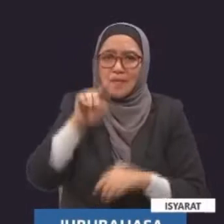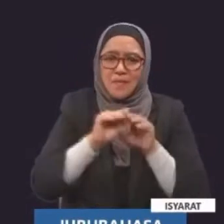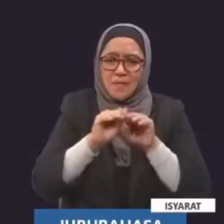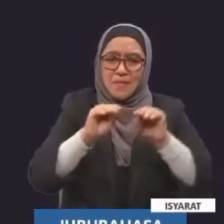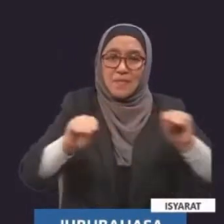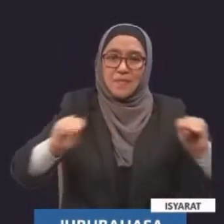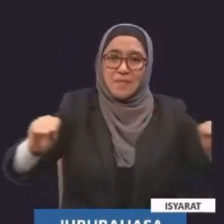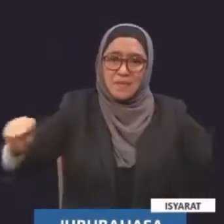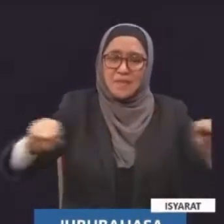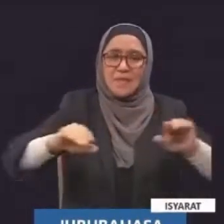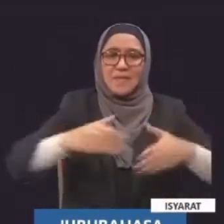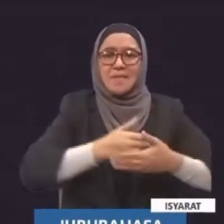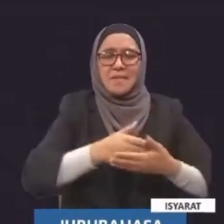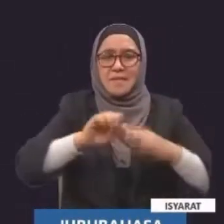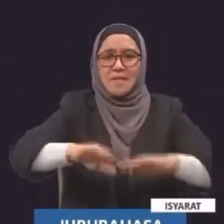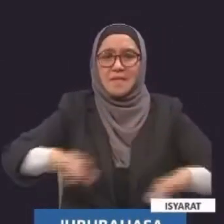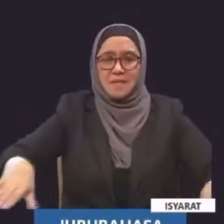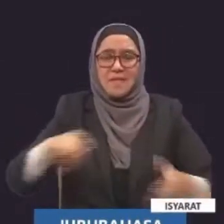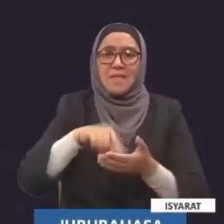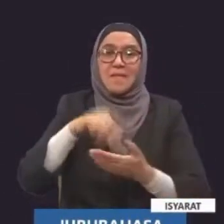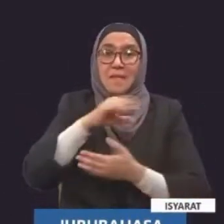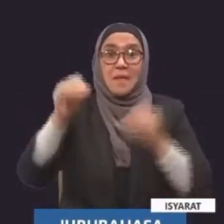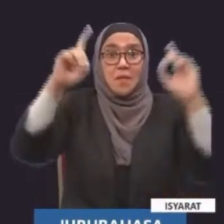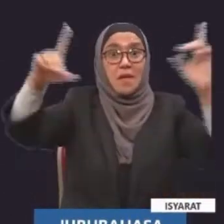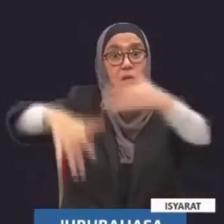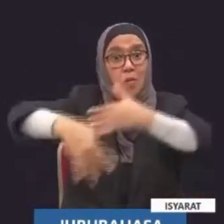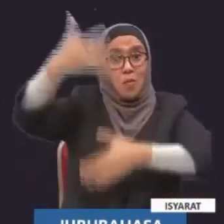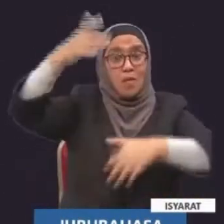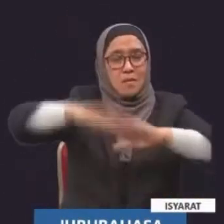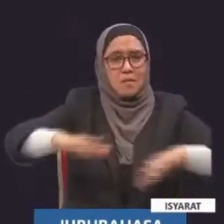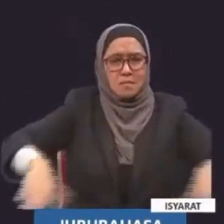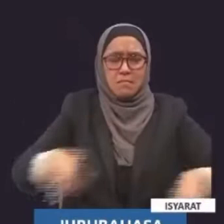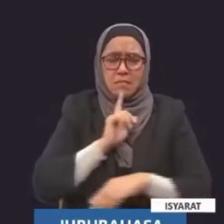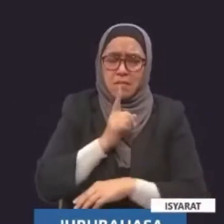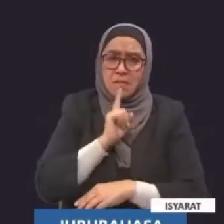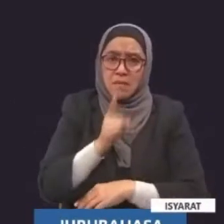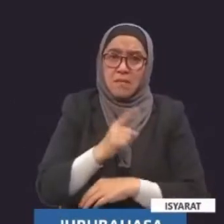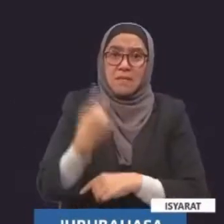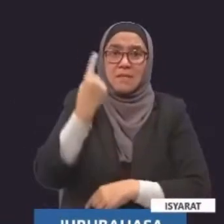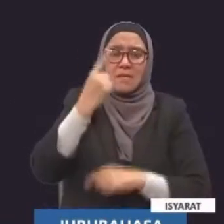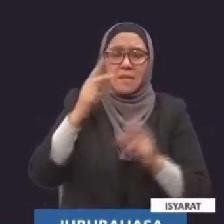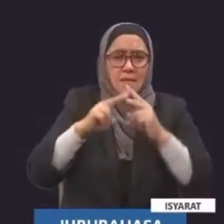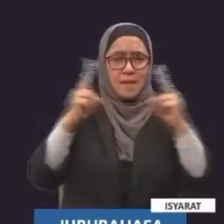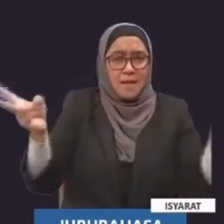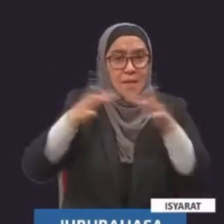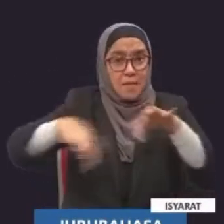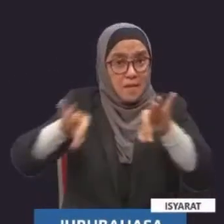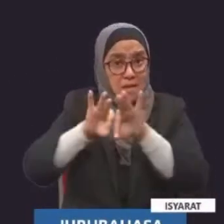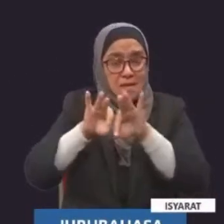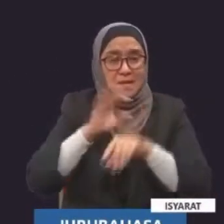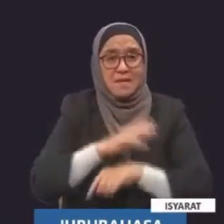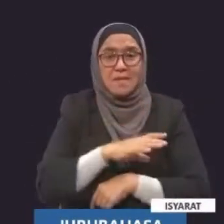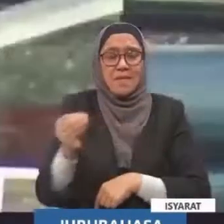mendidik anak-anak. Dan pendidikan awal kanak-kanak ini adalah sesuatu yang sangat penting